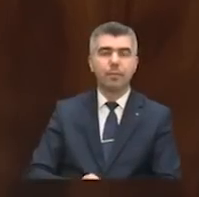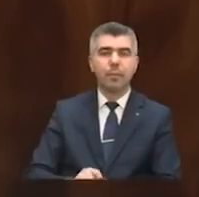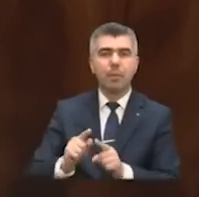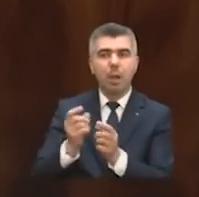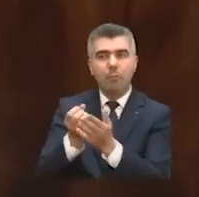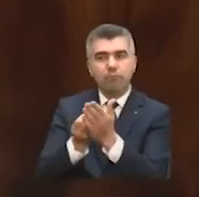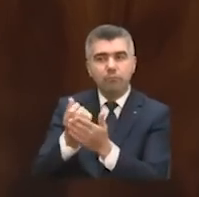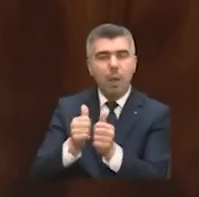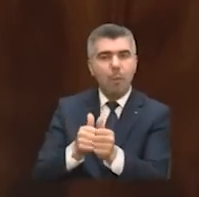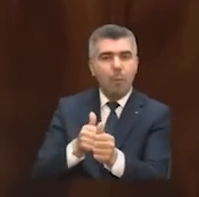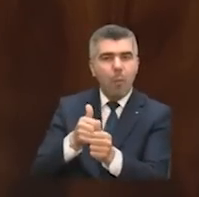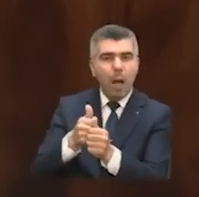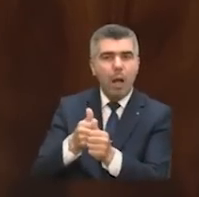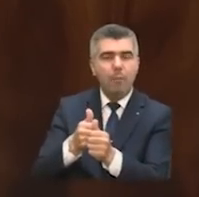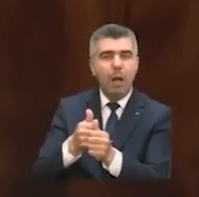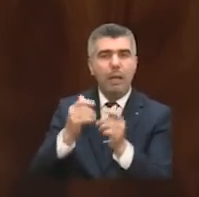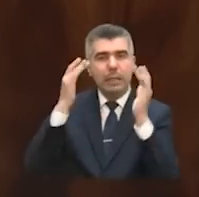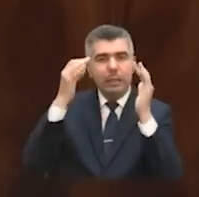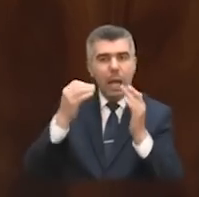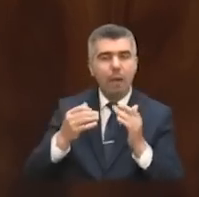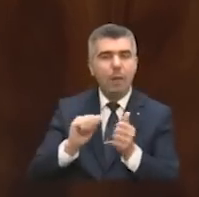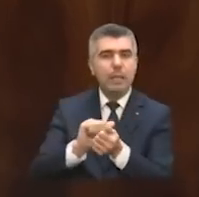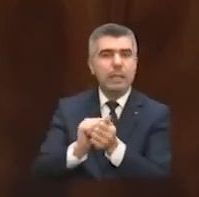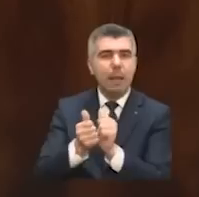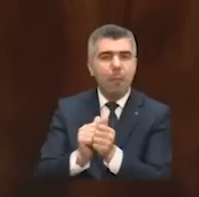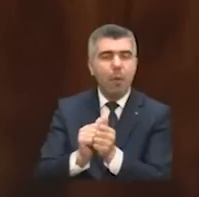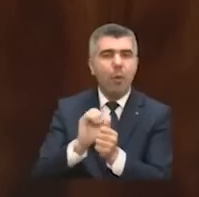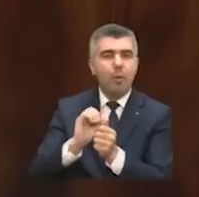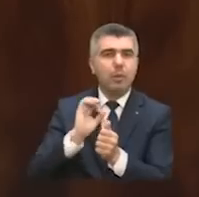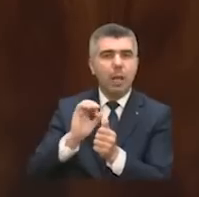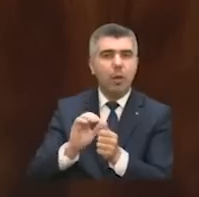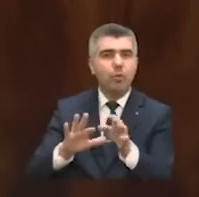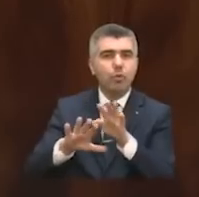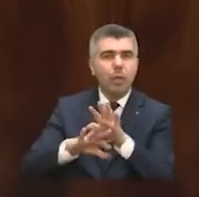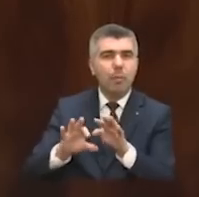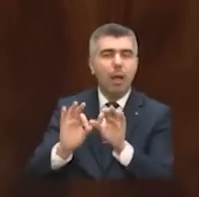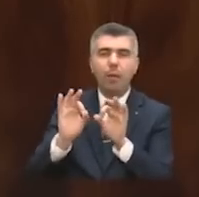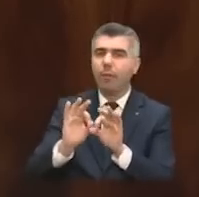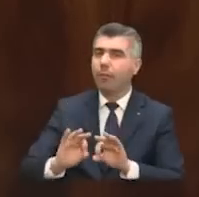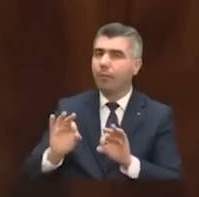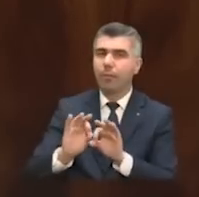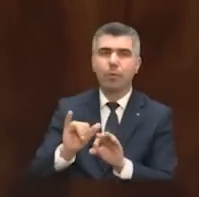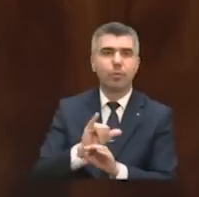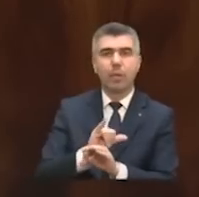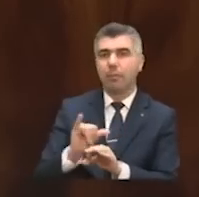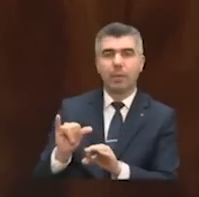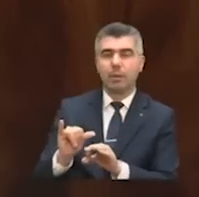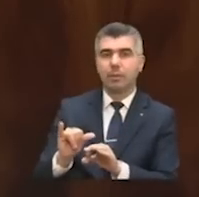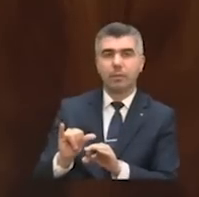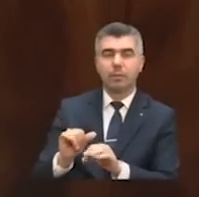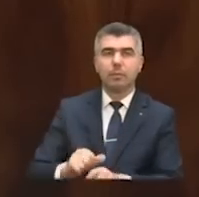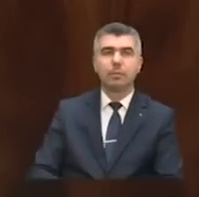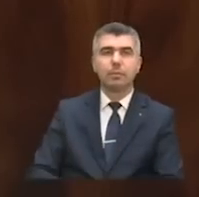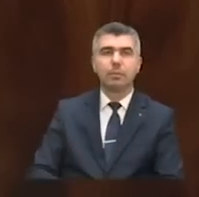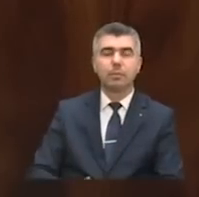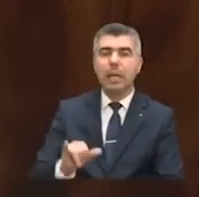كالتوجيه والمواكبة والأنشطة الثقافية والرياضية والخدمات الاجتماعية، هذا كله هو اللي كيدير الطالب. إذن